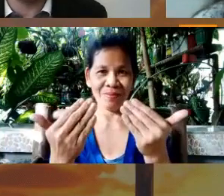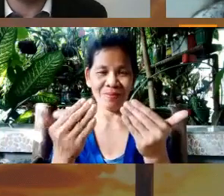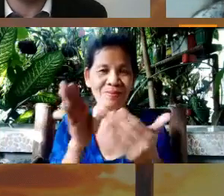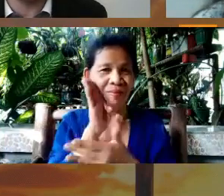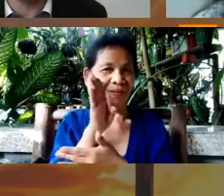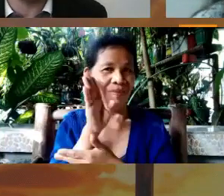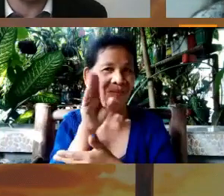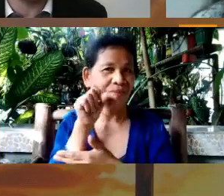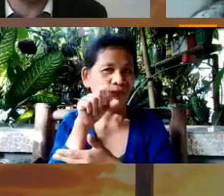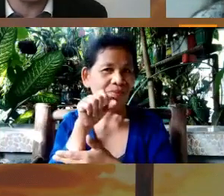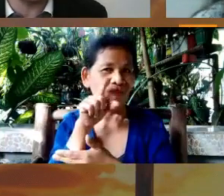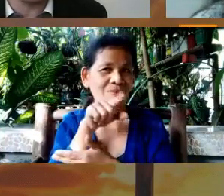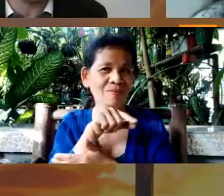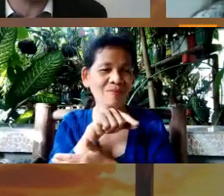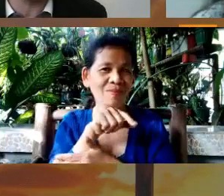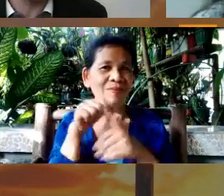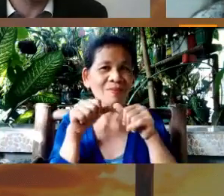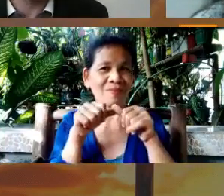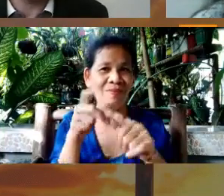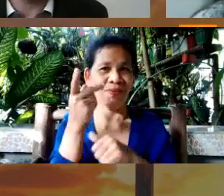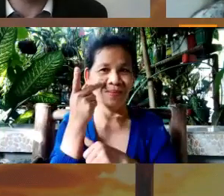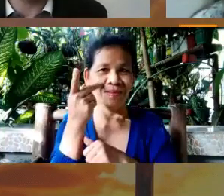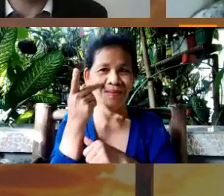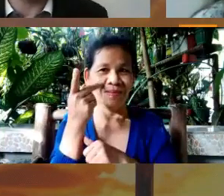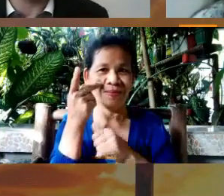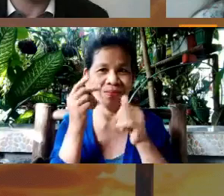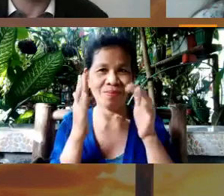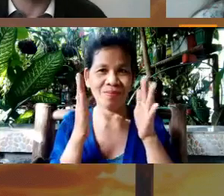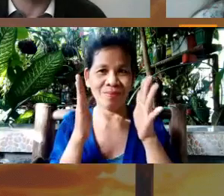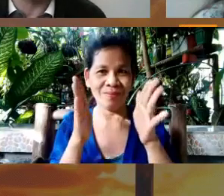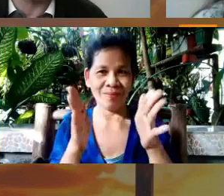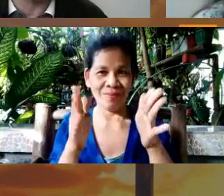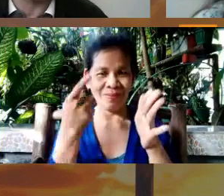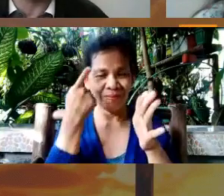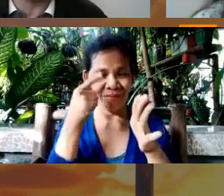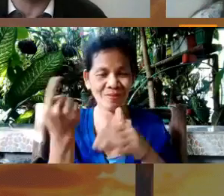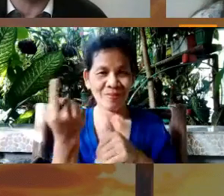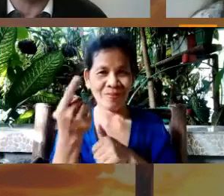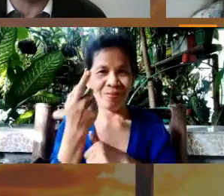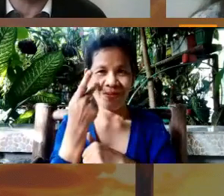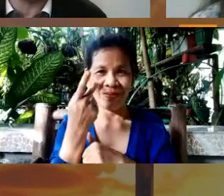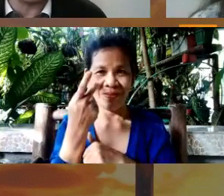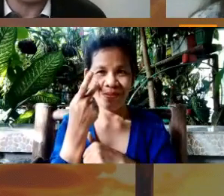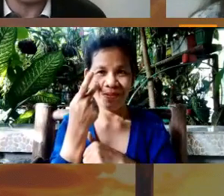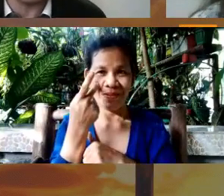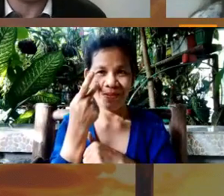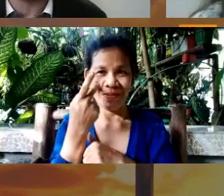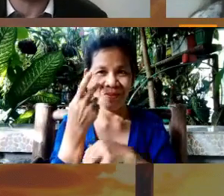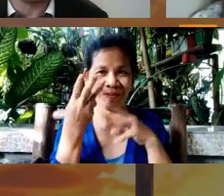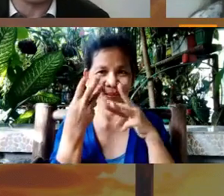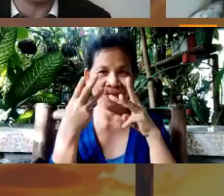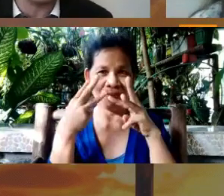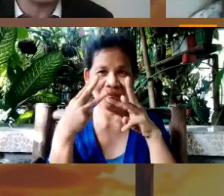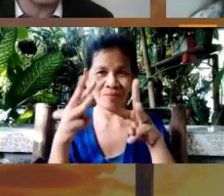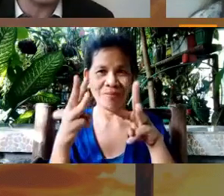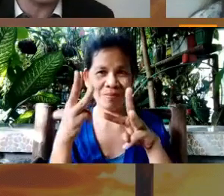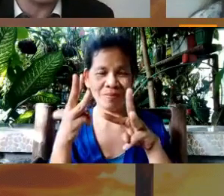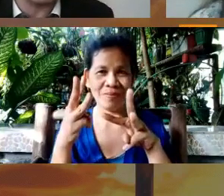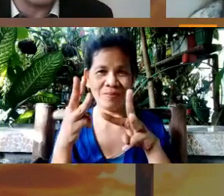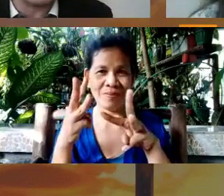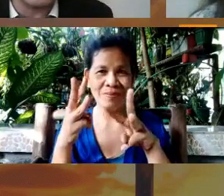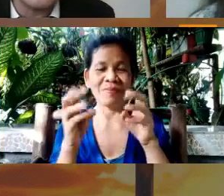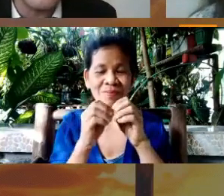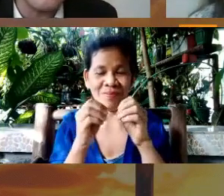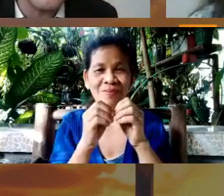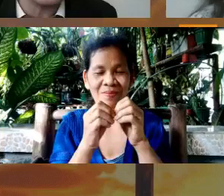ating mga masugid na taga-subaybay sa inyo pong palagi ang panonood. Kami po ay lalong na-inspired na kayo